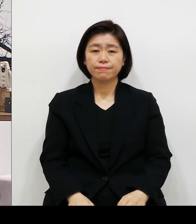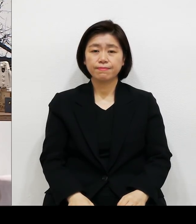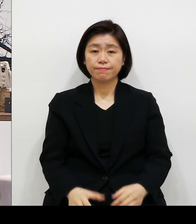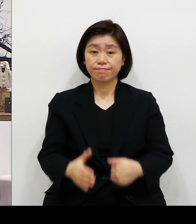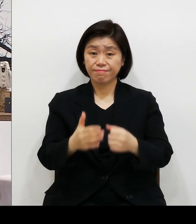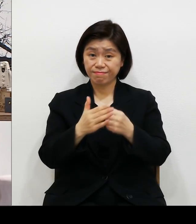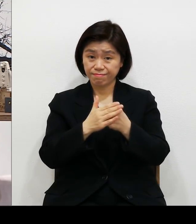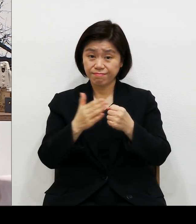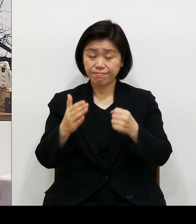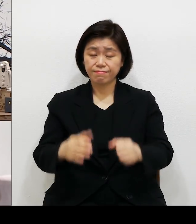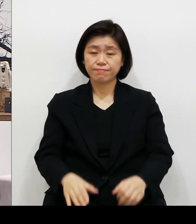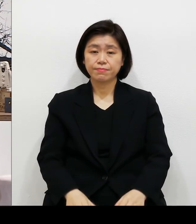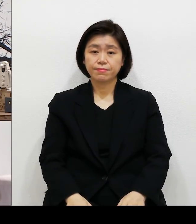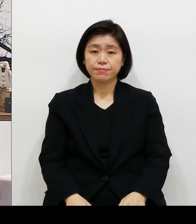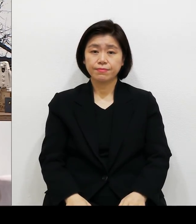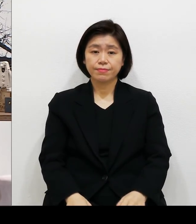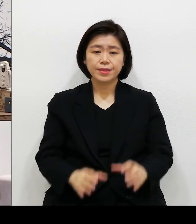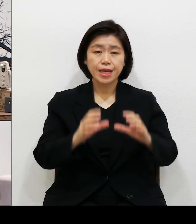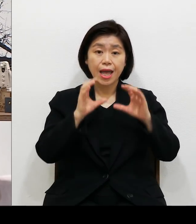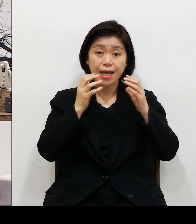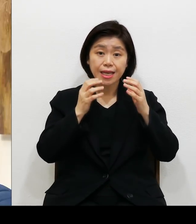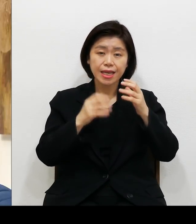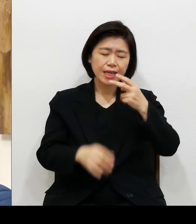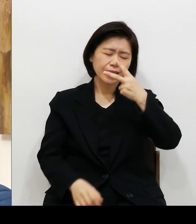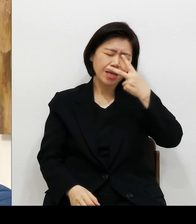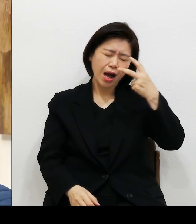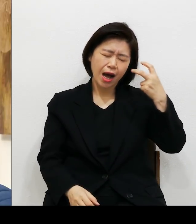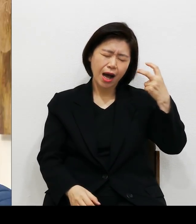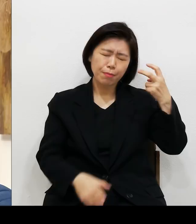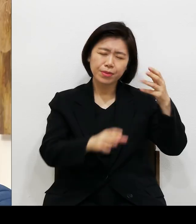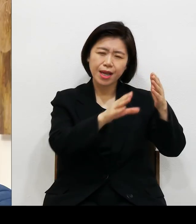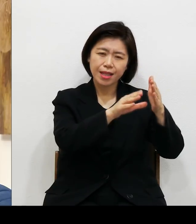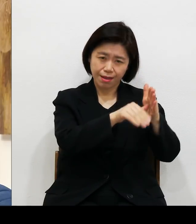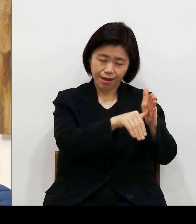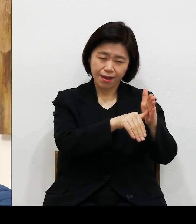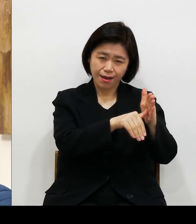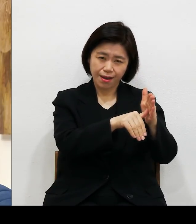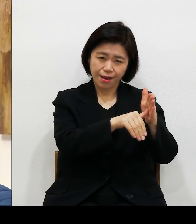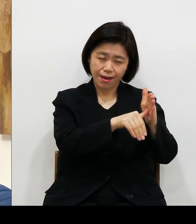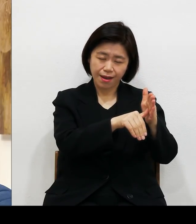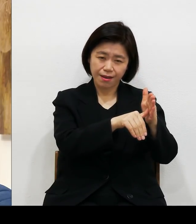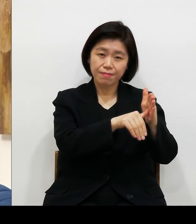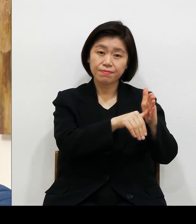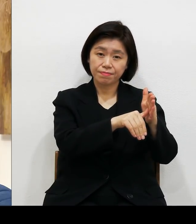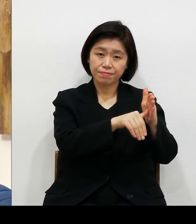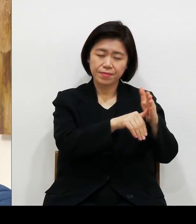그래서 아기가 잠들기를 기다리고